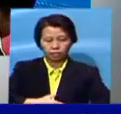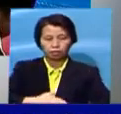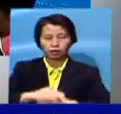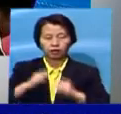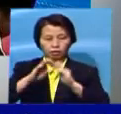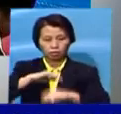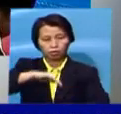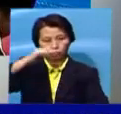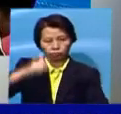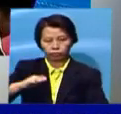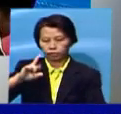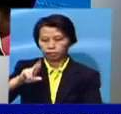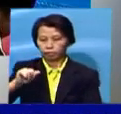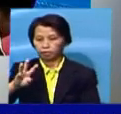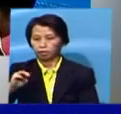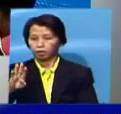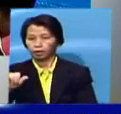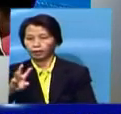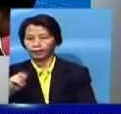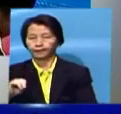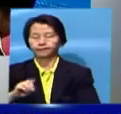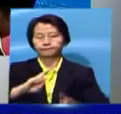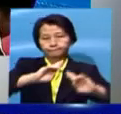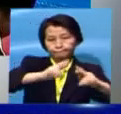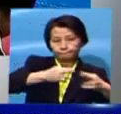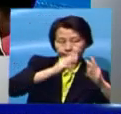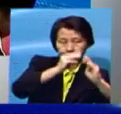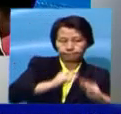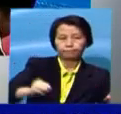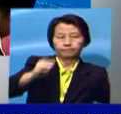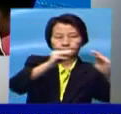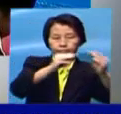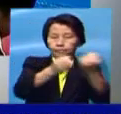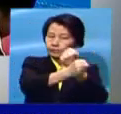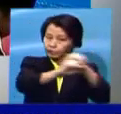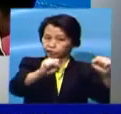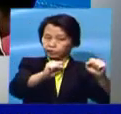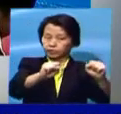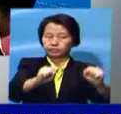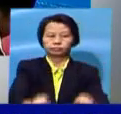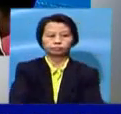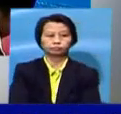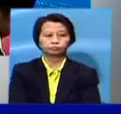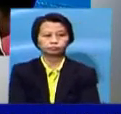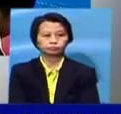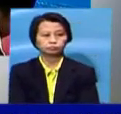Rambai sementara menantikan projek baik pulih masjid asolihin siap